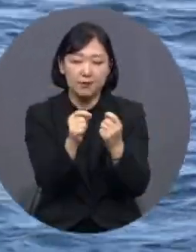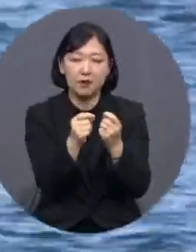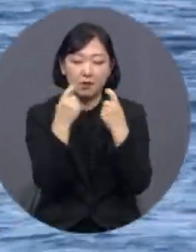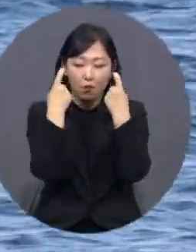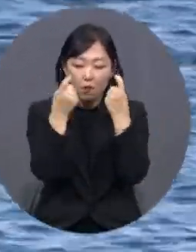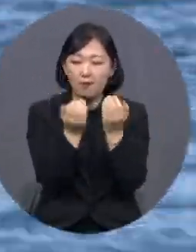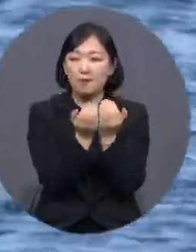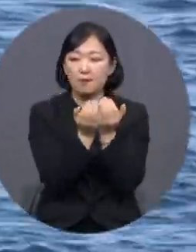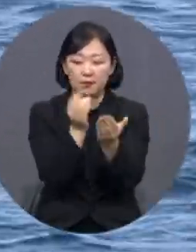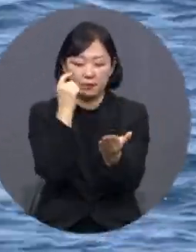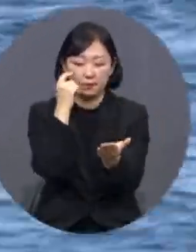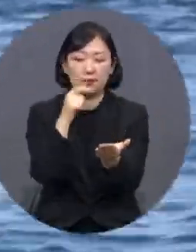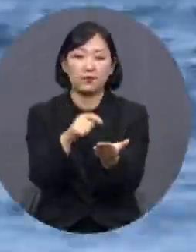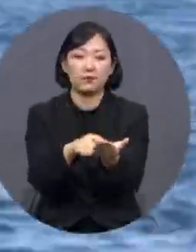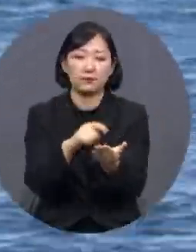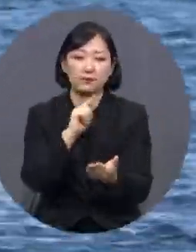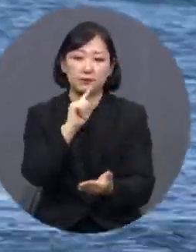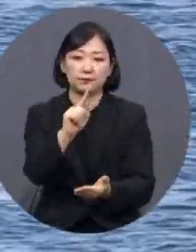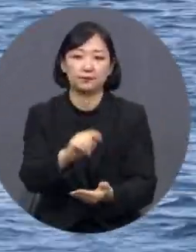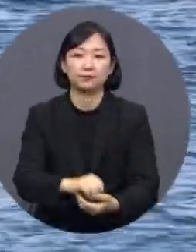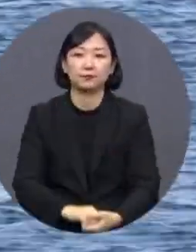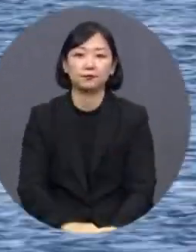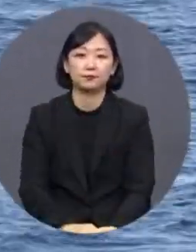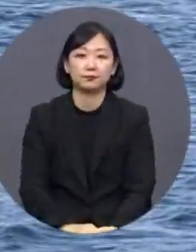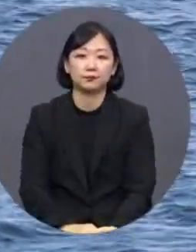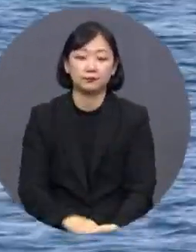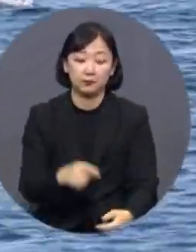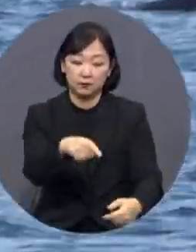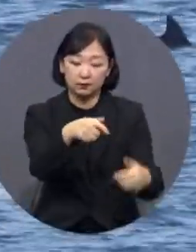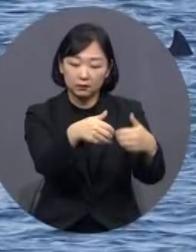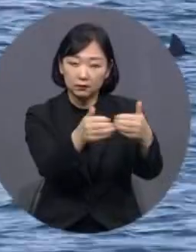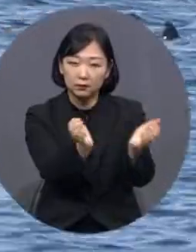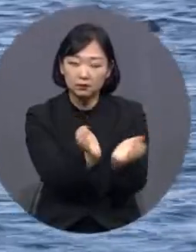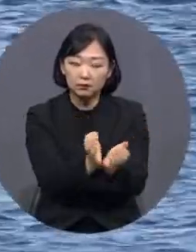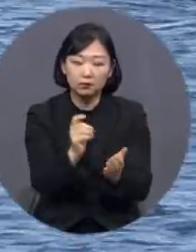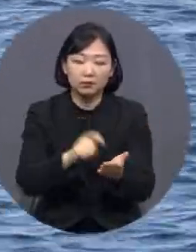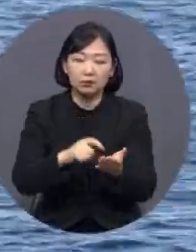관광 선박이 포착됐다고 밝혔습니다. 이 단체는